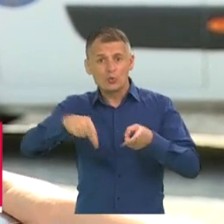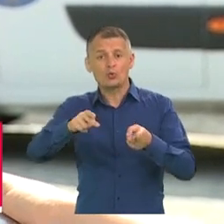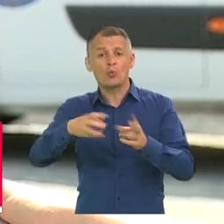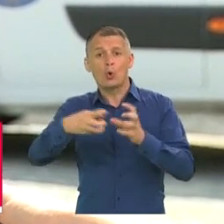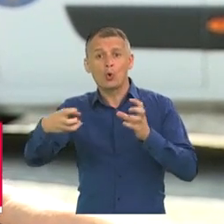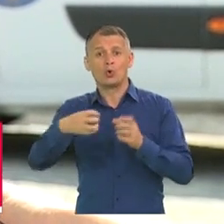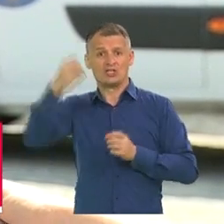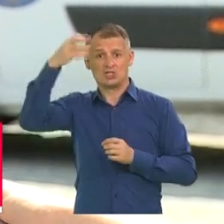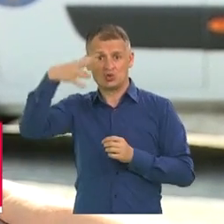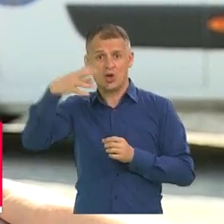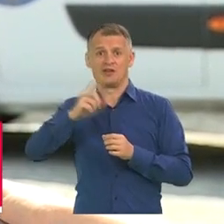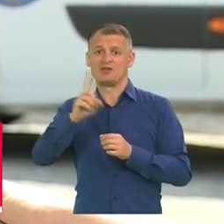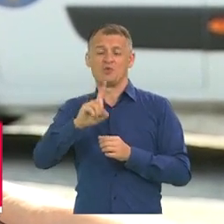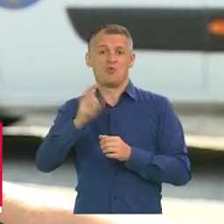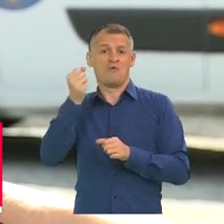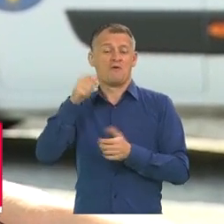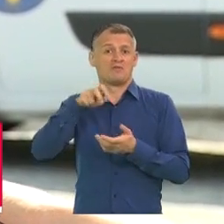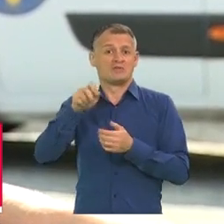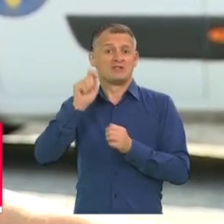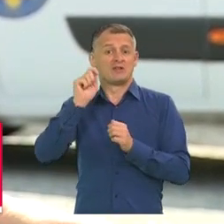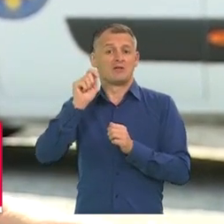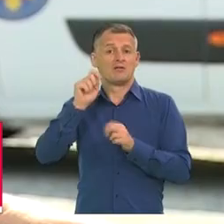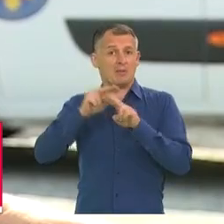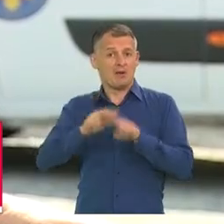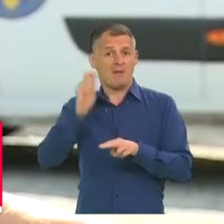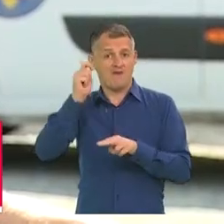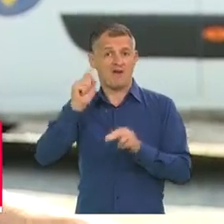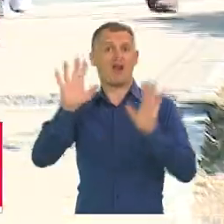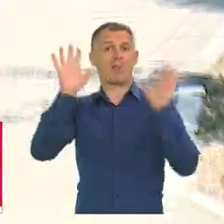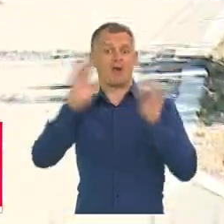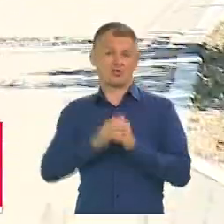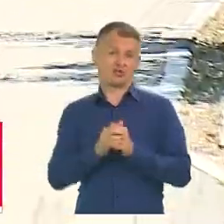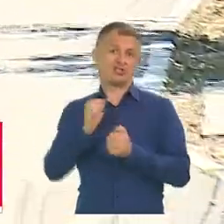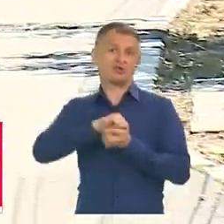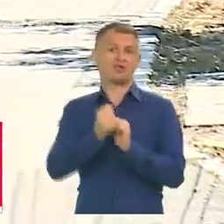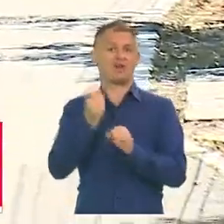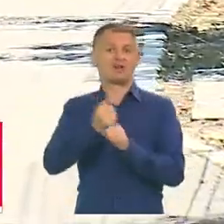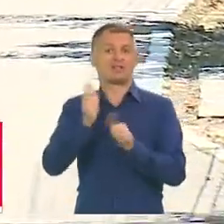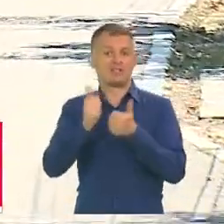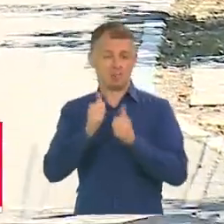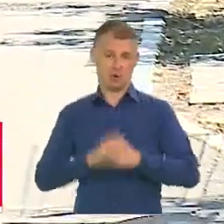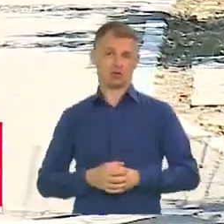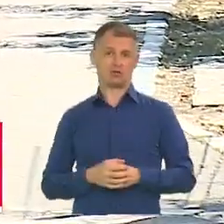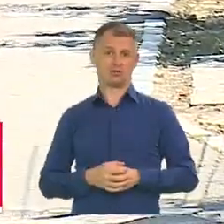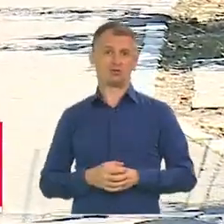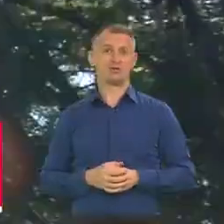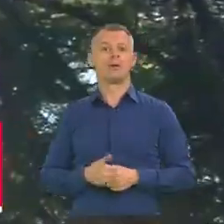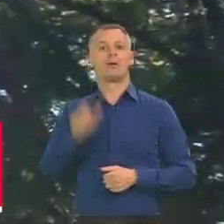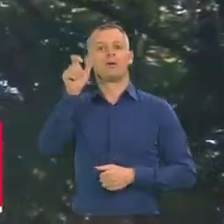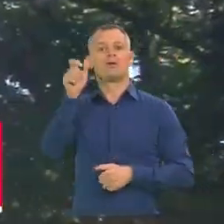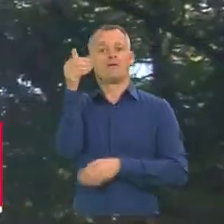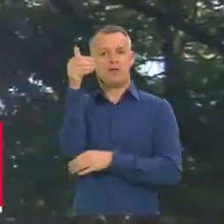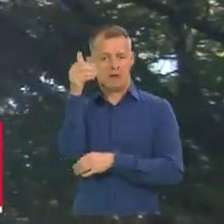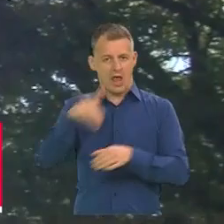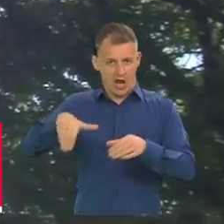să nu facem plajă, expunere voluntară la soare, să nu facem sport în plin soare. De asemenea, angajatorii sunt obligați să ia măsuri în zilele